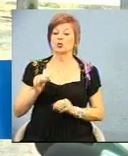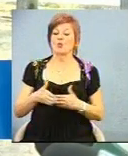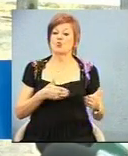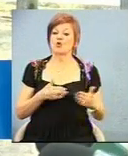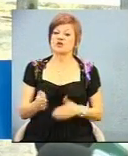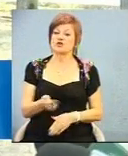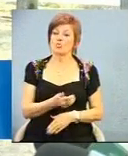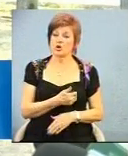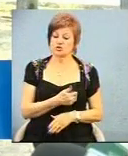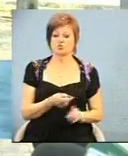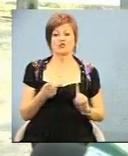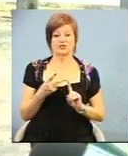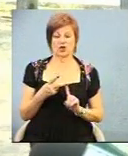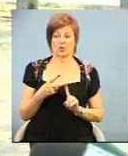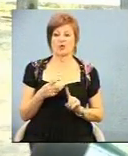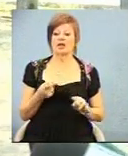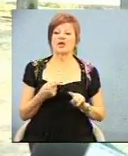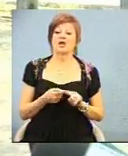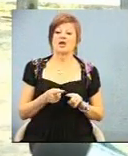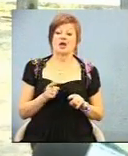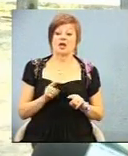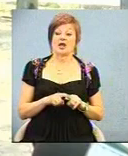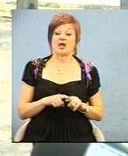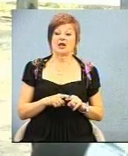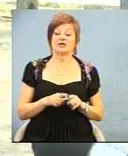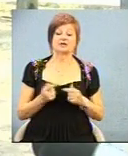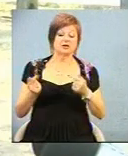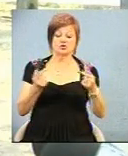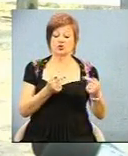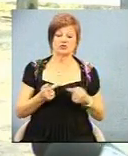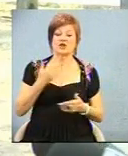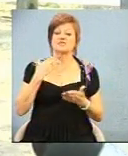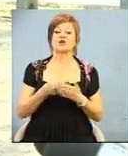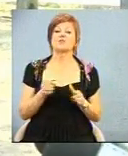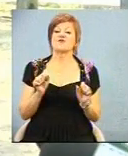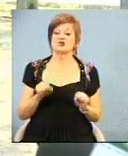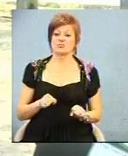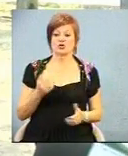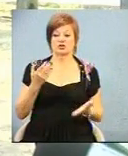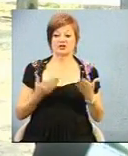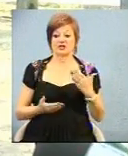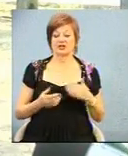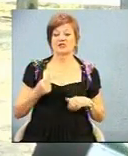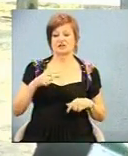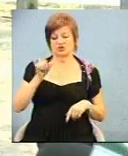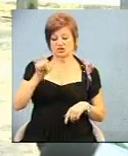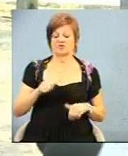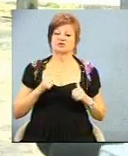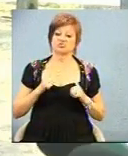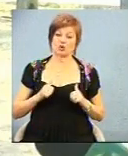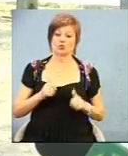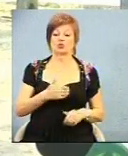хочу. Второе, я это все должен соотнести своими возможностями. То есть, если меланхолик хочет быть